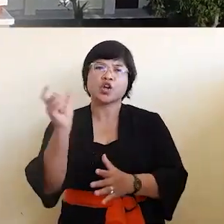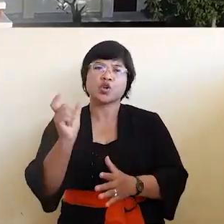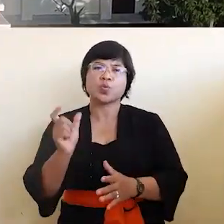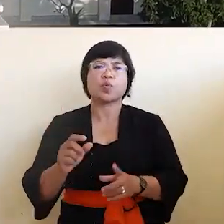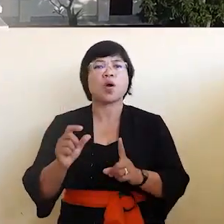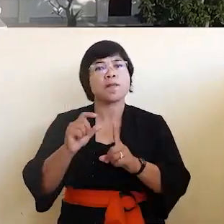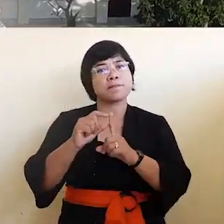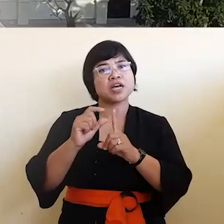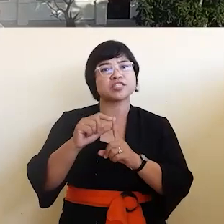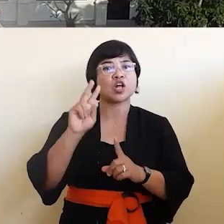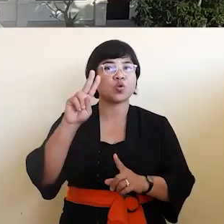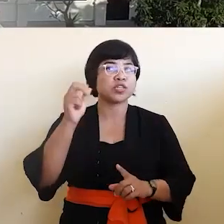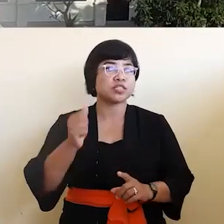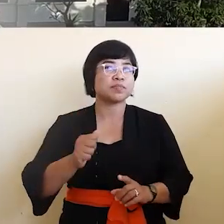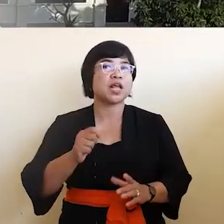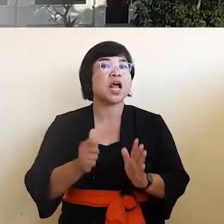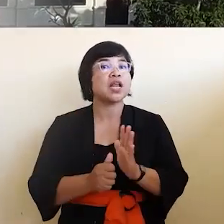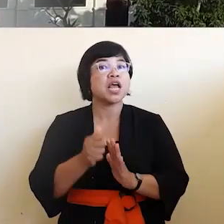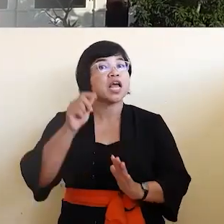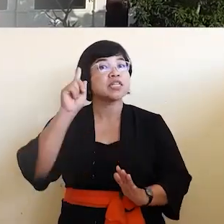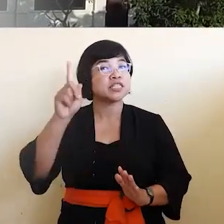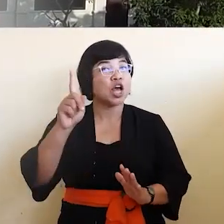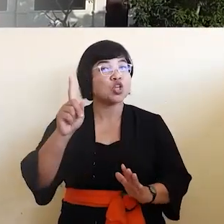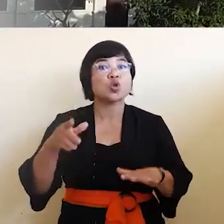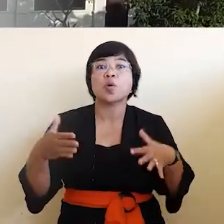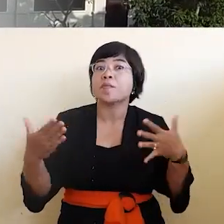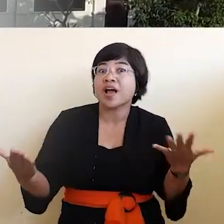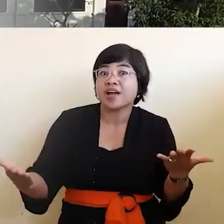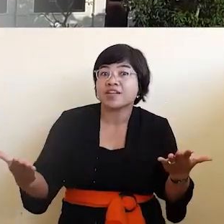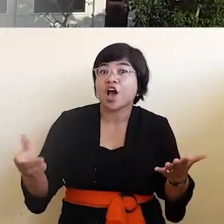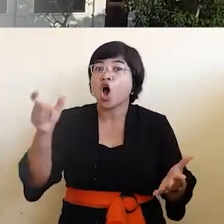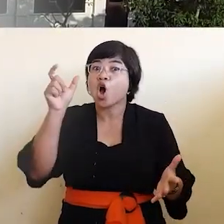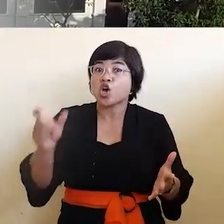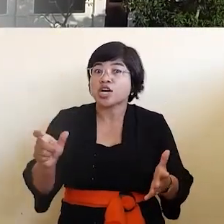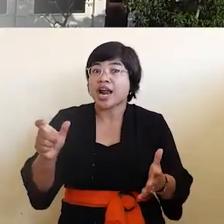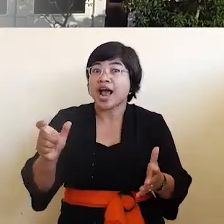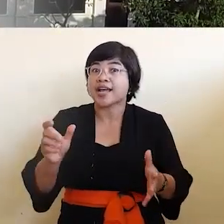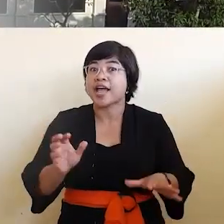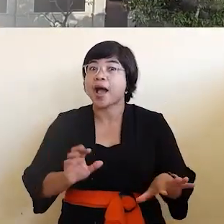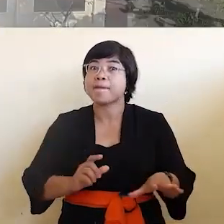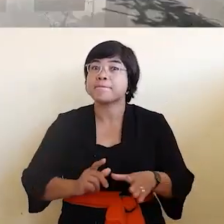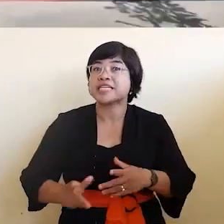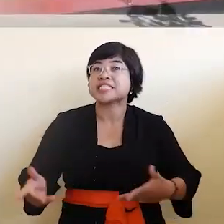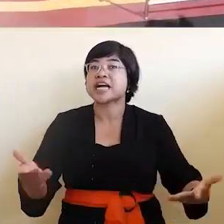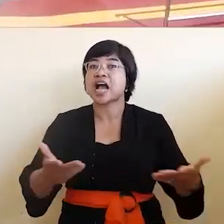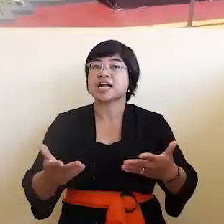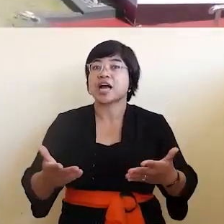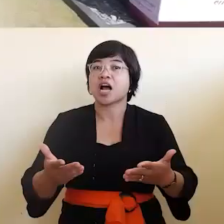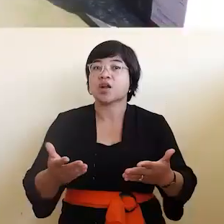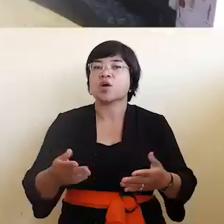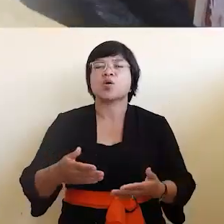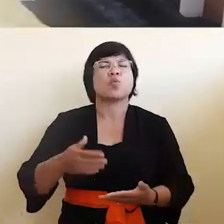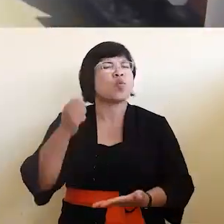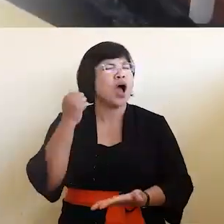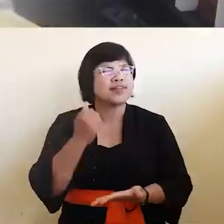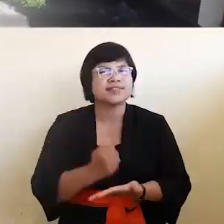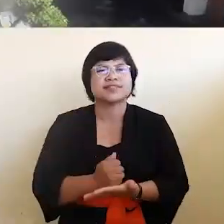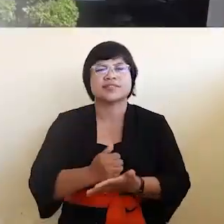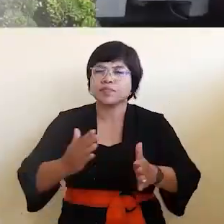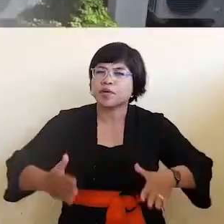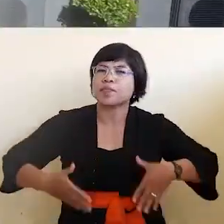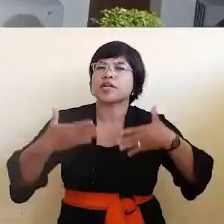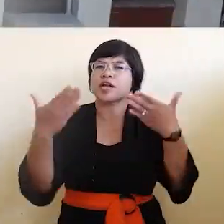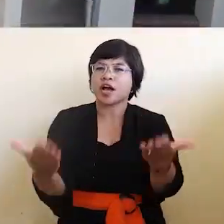29 Ayat 1, bahwa penyelenggara pelayanan publik berkewajiban memberikan pelayanan dengan perlakuan